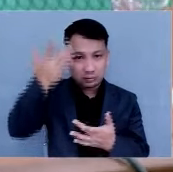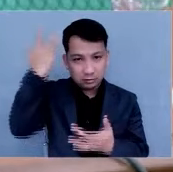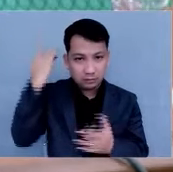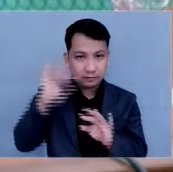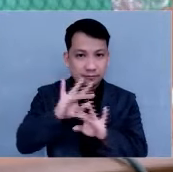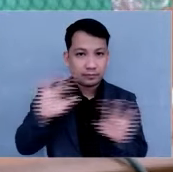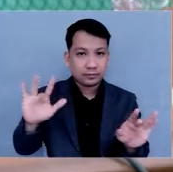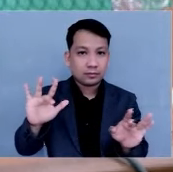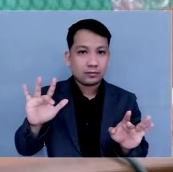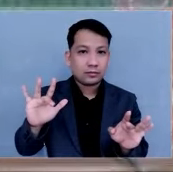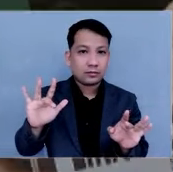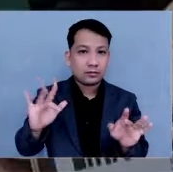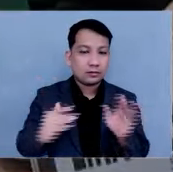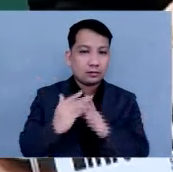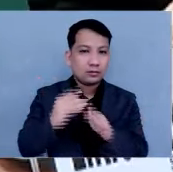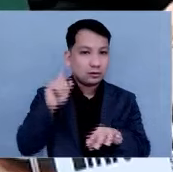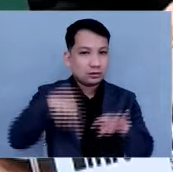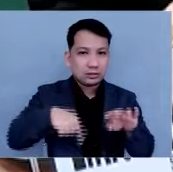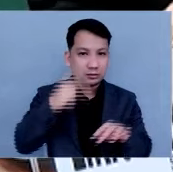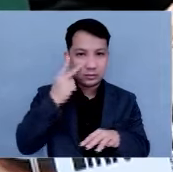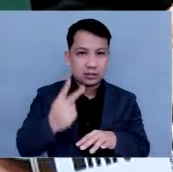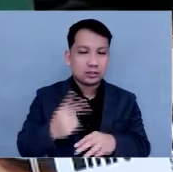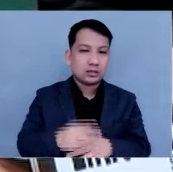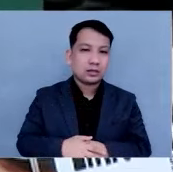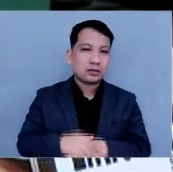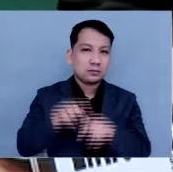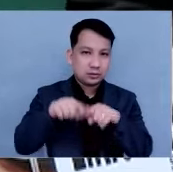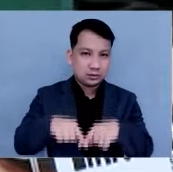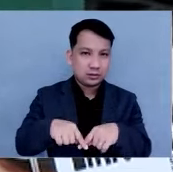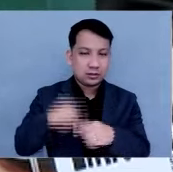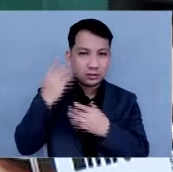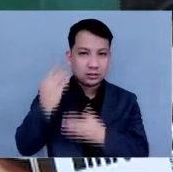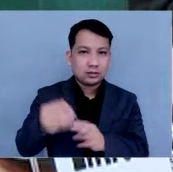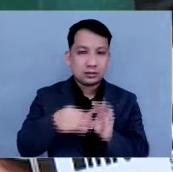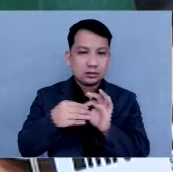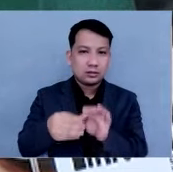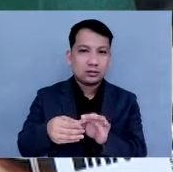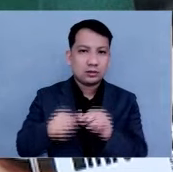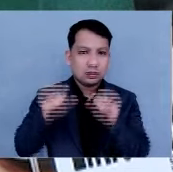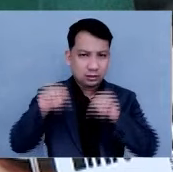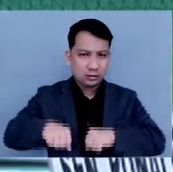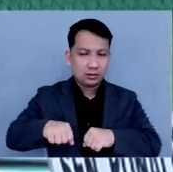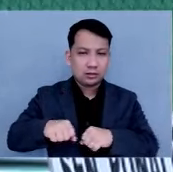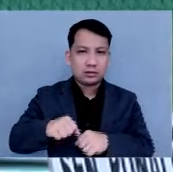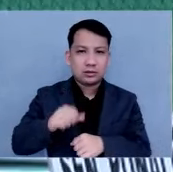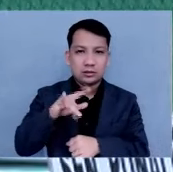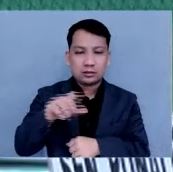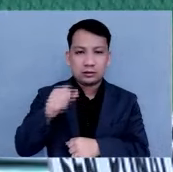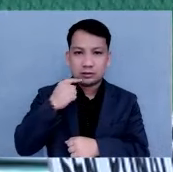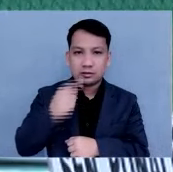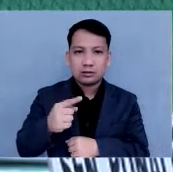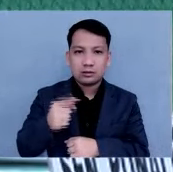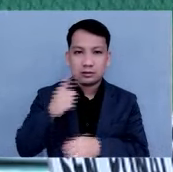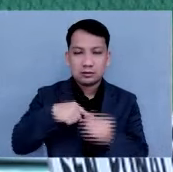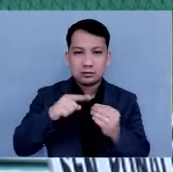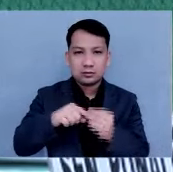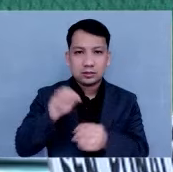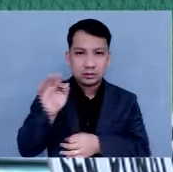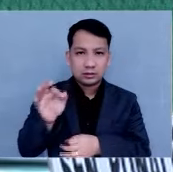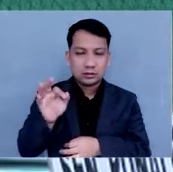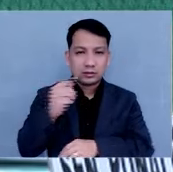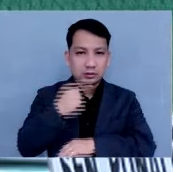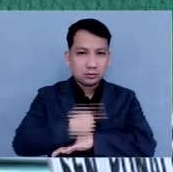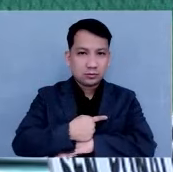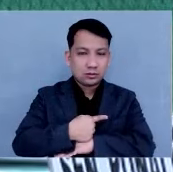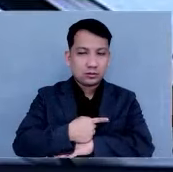ng ano Sir doon traces doon on the paliwanag pa ng pidea epektibo pa rin ang hair follicle test hanggang si na araw mula ng